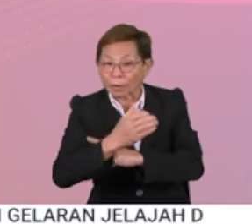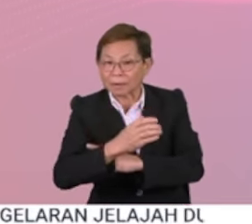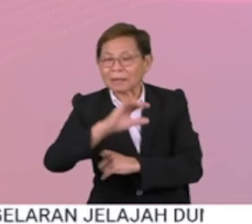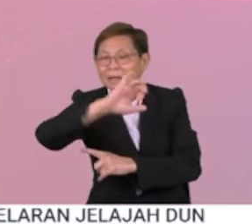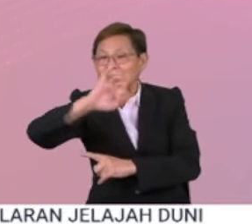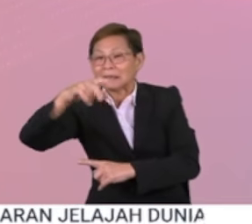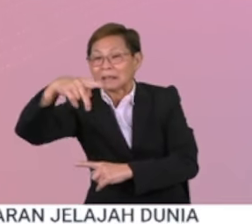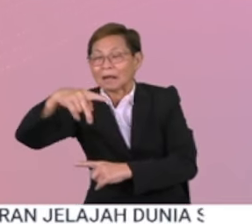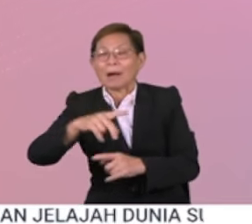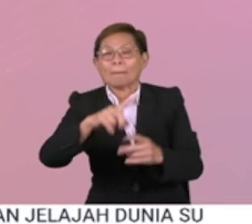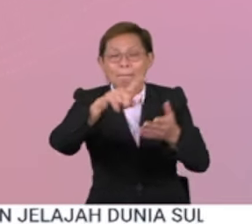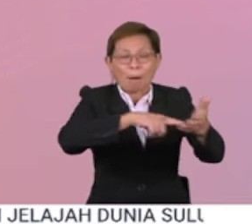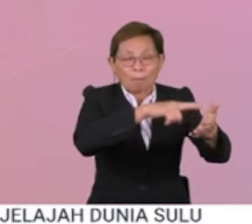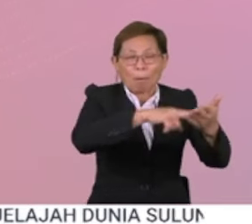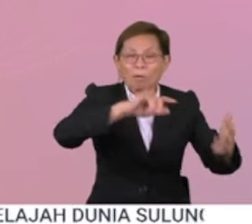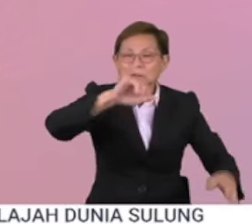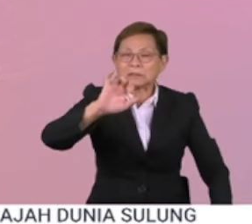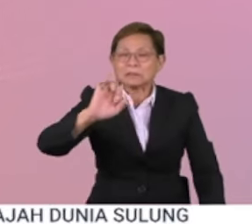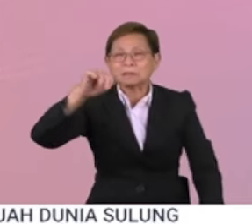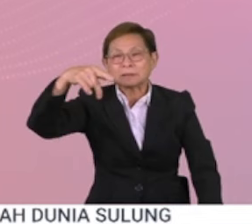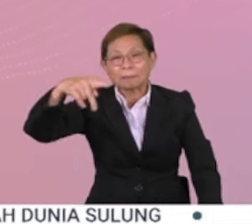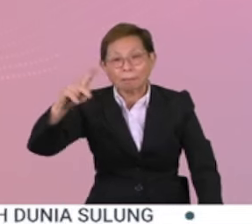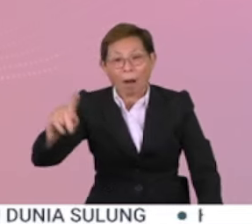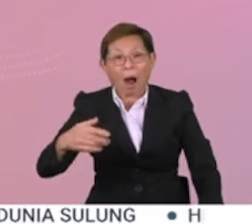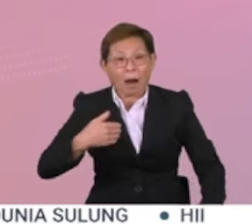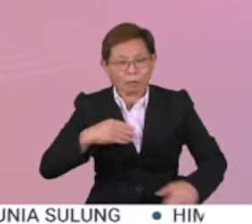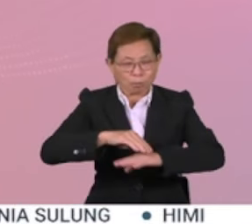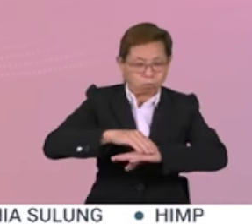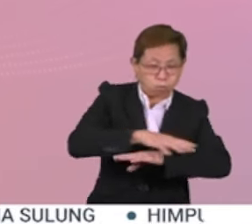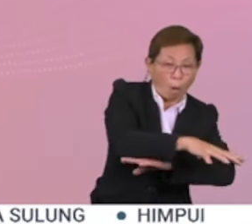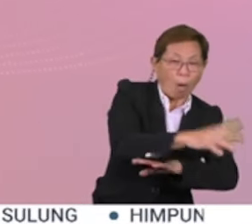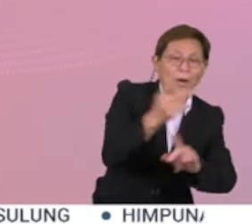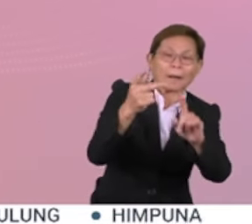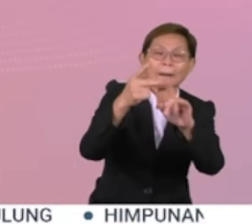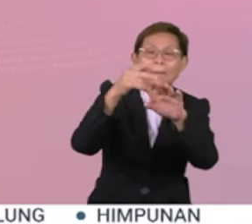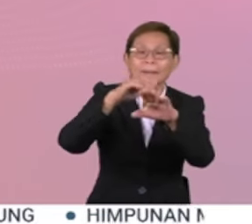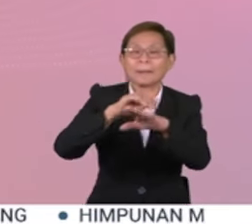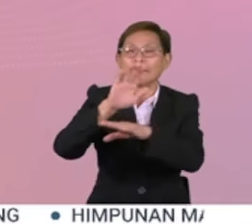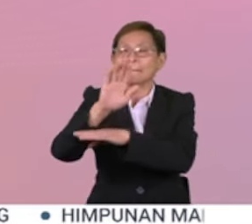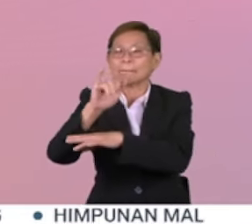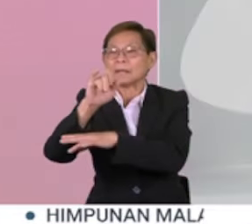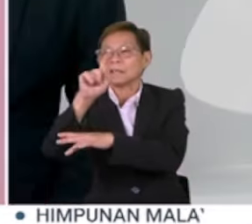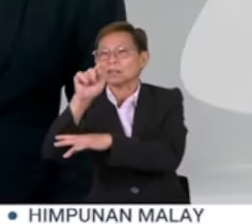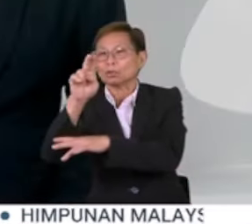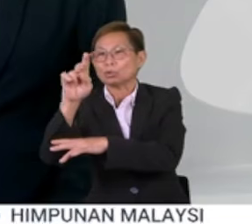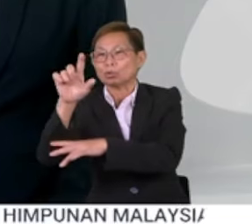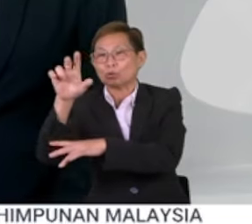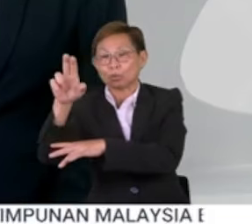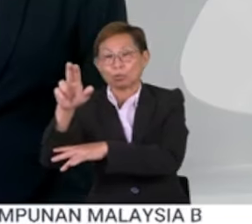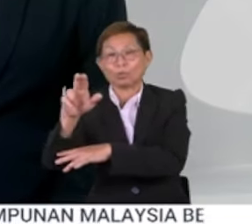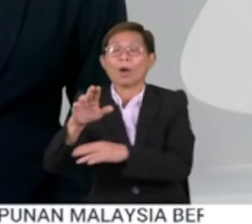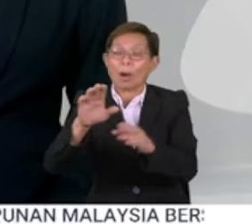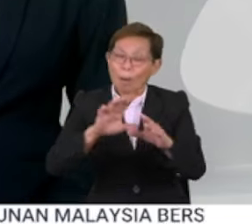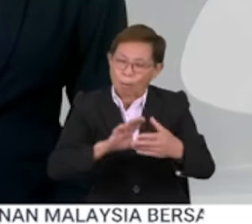Jepak turut beri kesan kepada pembangunan Bintulu. Perinciannya kita langsung saja bersama Vanessa Mering. V, silakan.